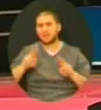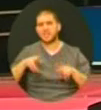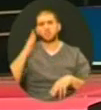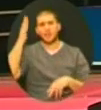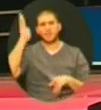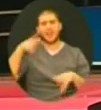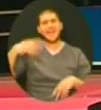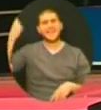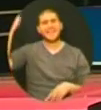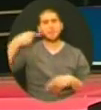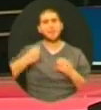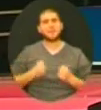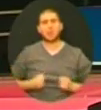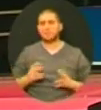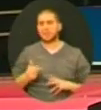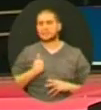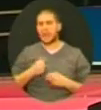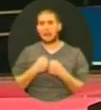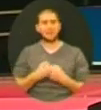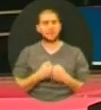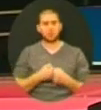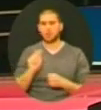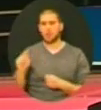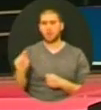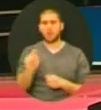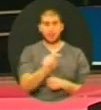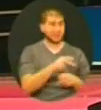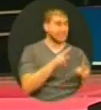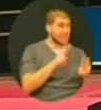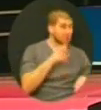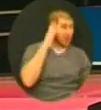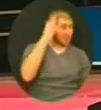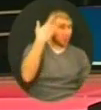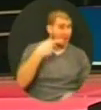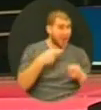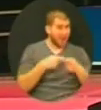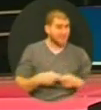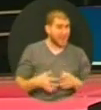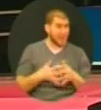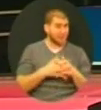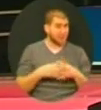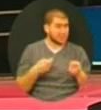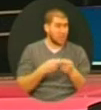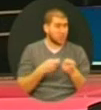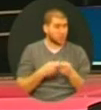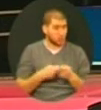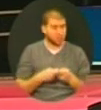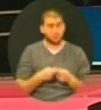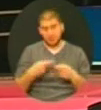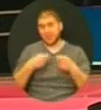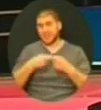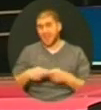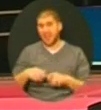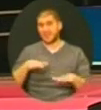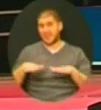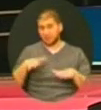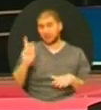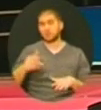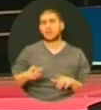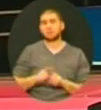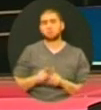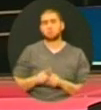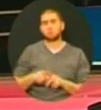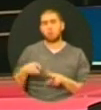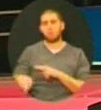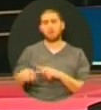האיום הביטחוני ומול מה צהל מתמודד בכל החזיתות. מה זה יש עתיד? הוא היה חבר קבינט, זה לא עניין מפלגתי. כחבר קבינט, וכשסרסו את צהל, את